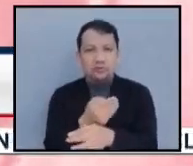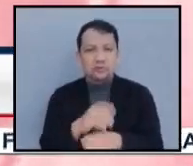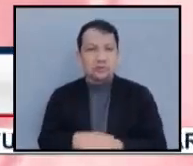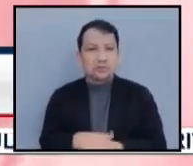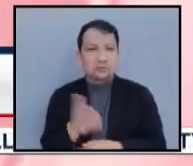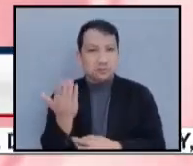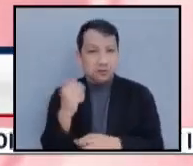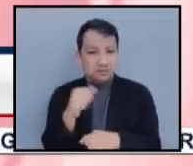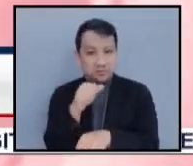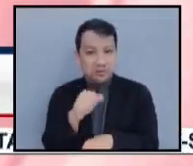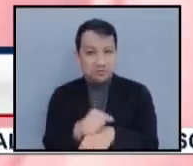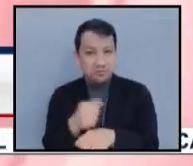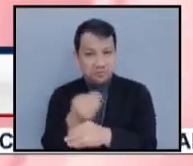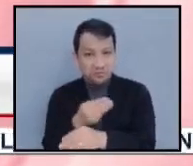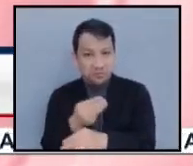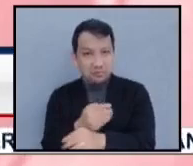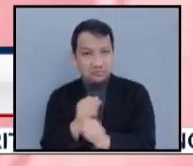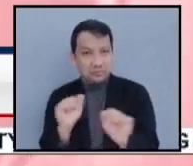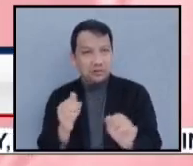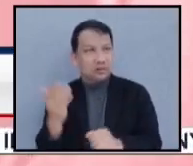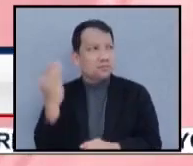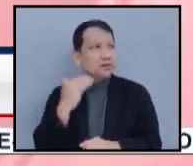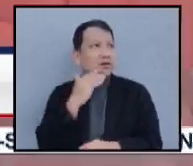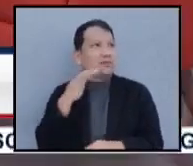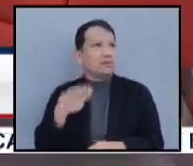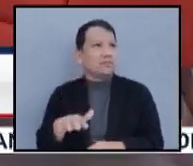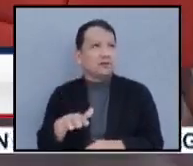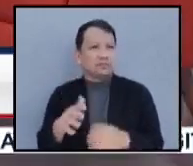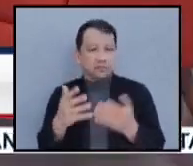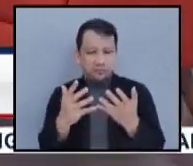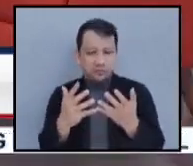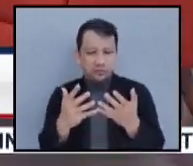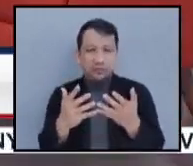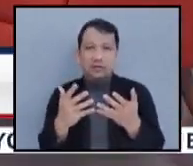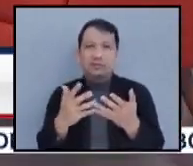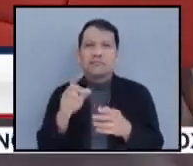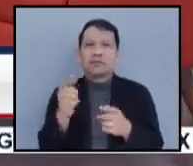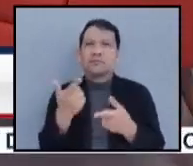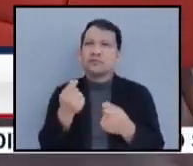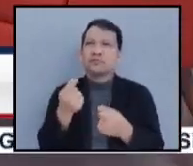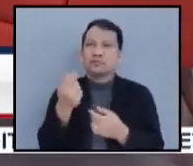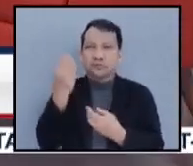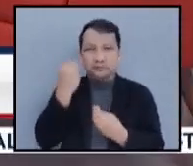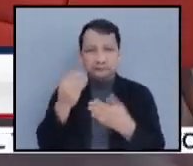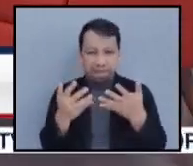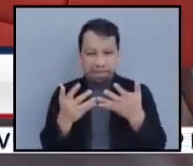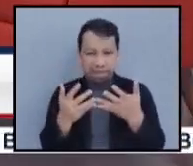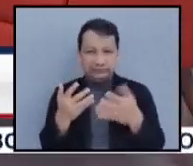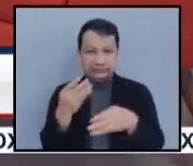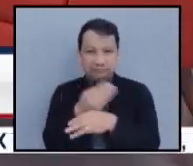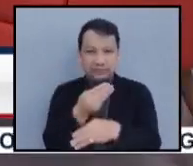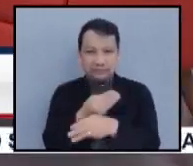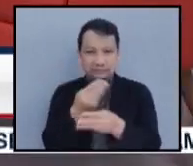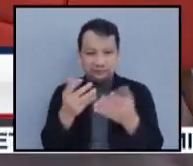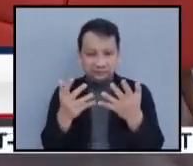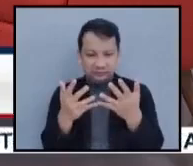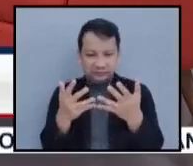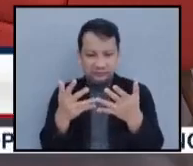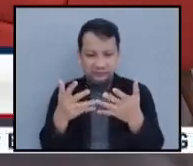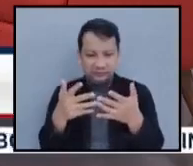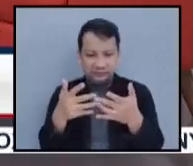mga ganun ba? Kasi nung bata kami, ang uso finger math. May book pa yung mga kapatid ko. Hindi ko kaya yan. Alam ko lang finger math, so